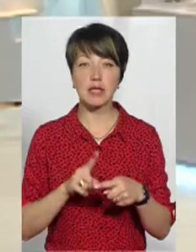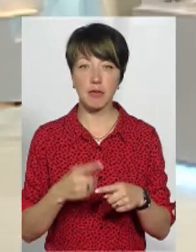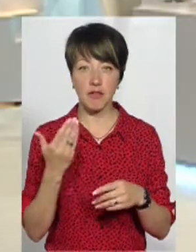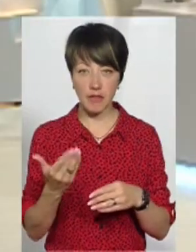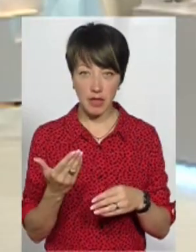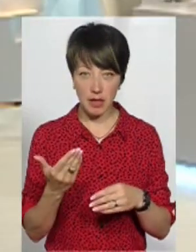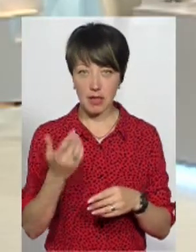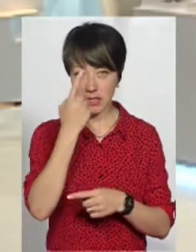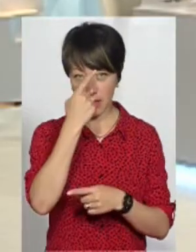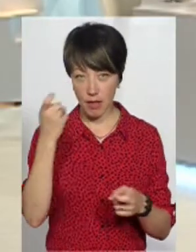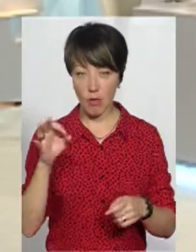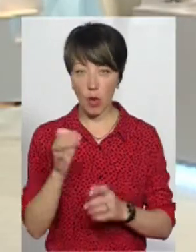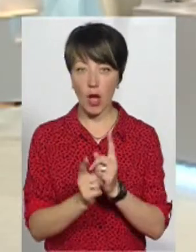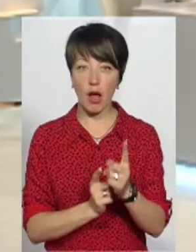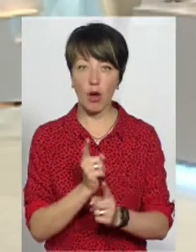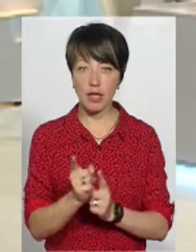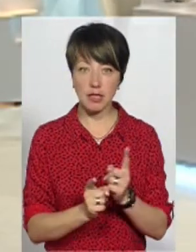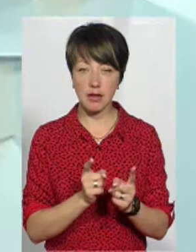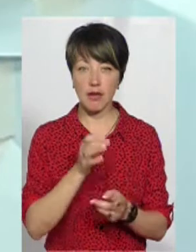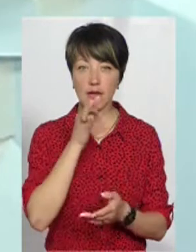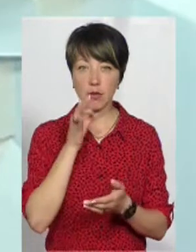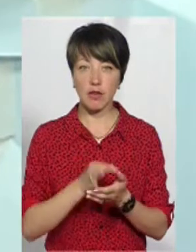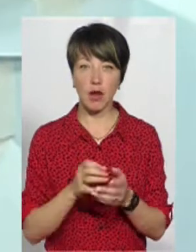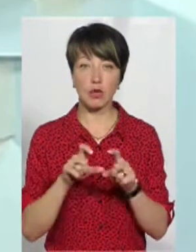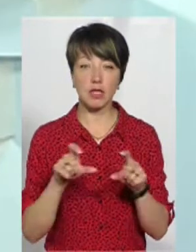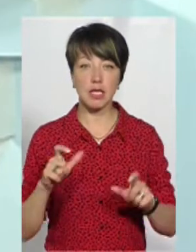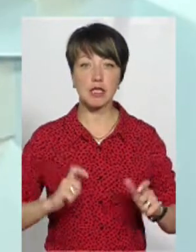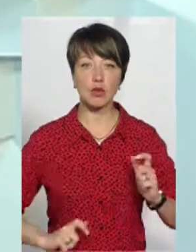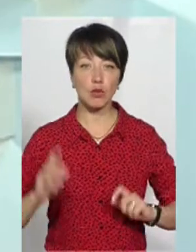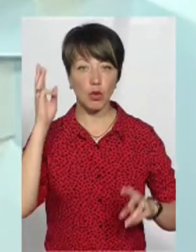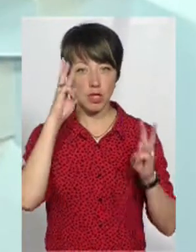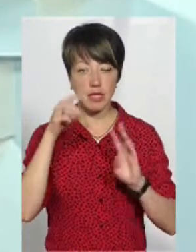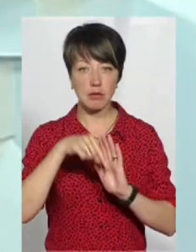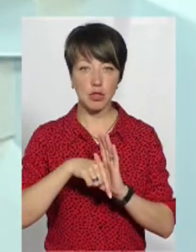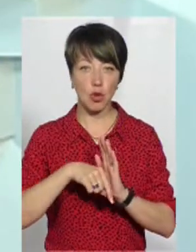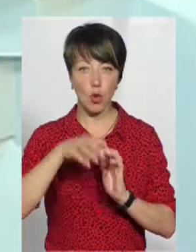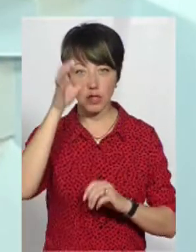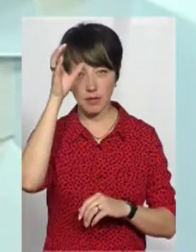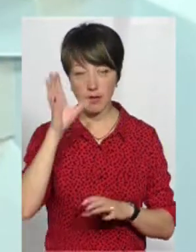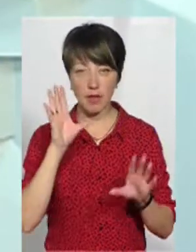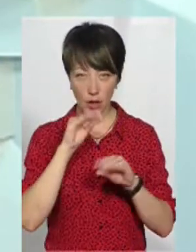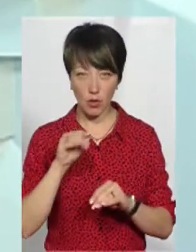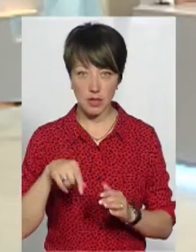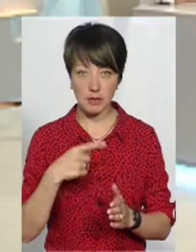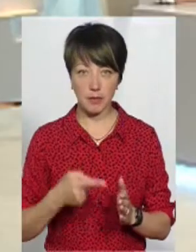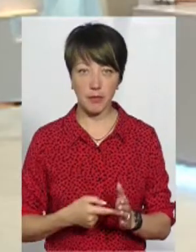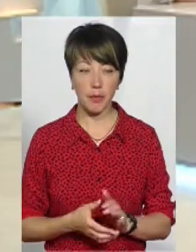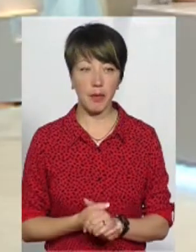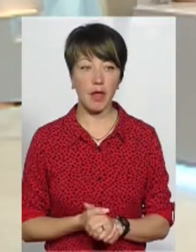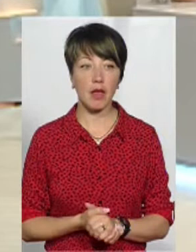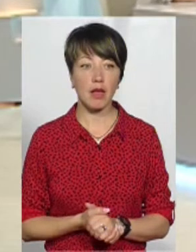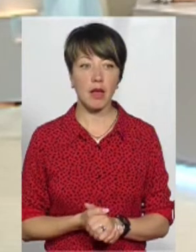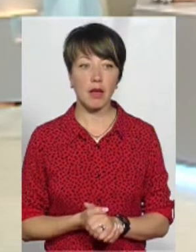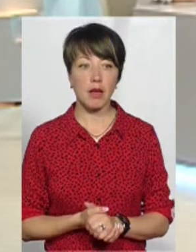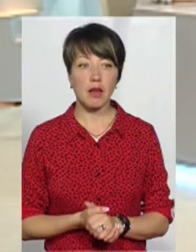ви заявляли про реорганізацію відповідальної установи, так, Інституту модернізації змісту освіти. Вдалось? В нас